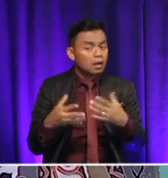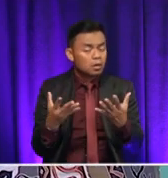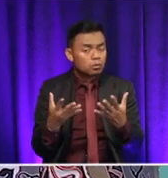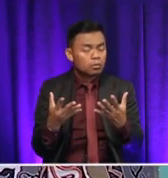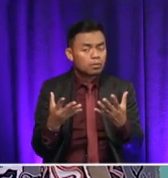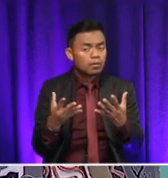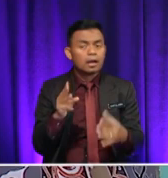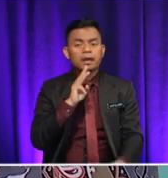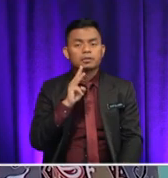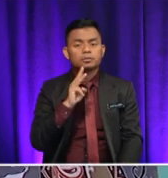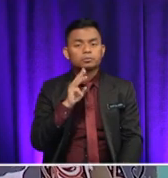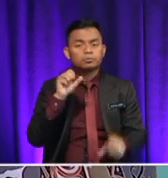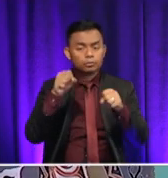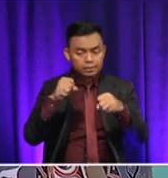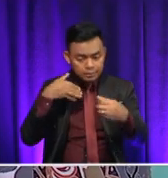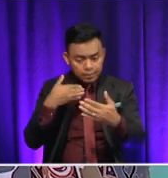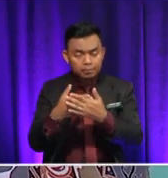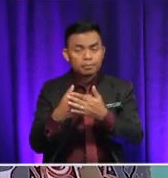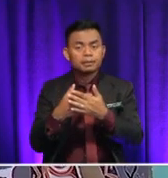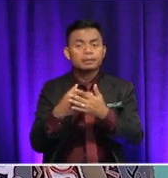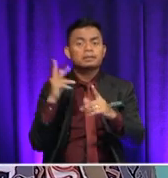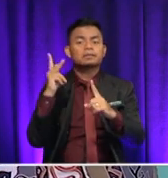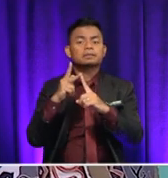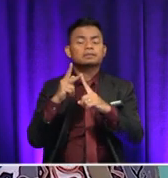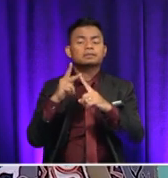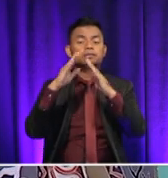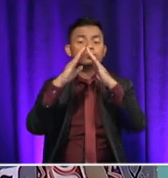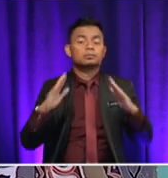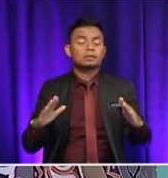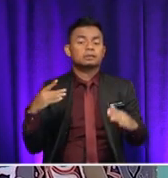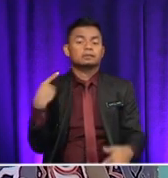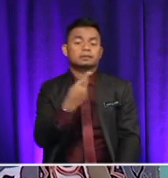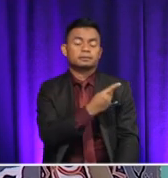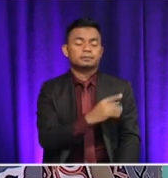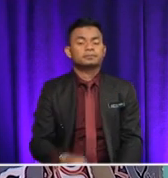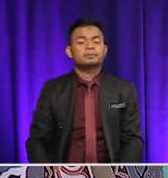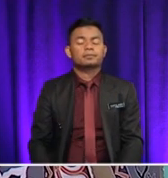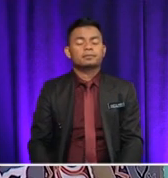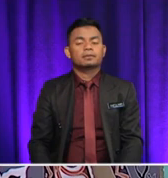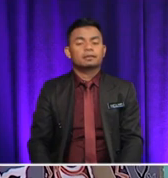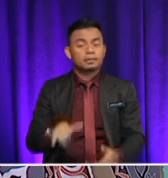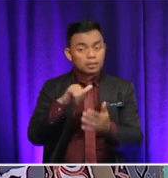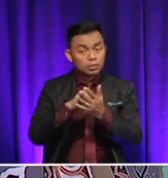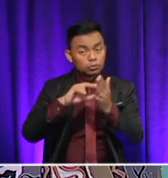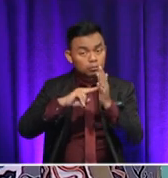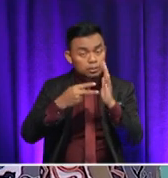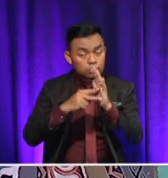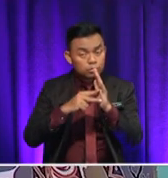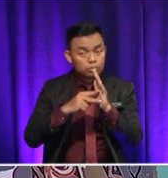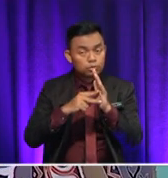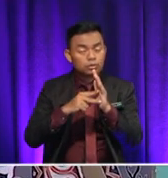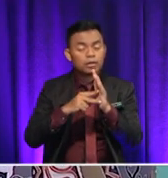kawasan Kampung kita kawasan rumah kita itu masuk kaidah bakalan air pengguna domestik